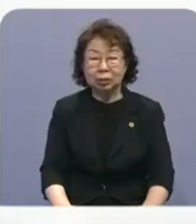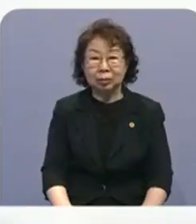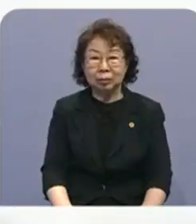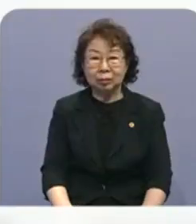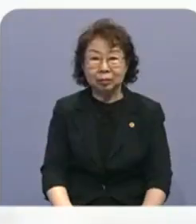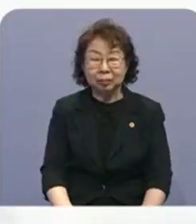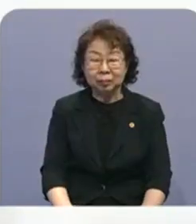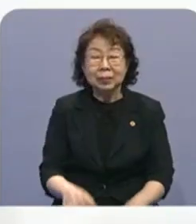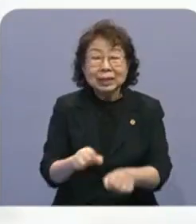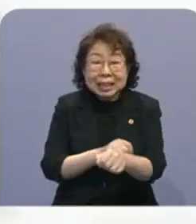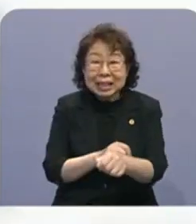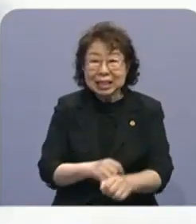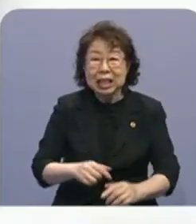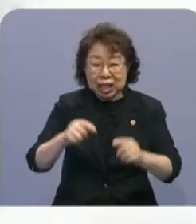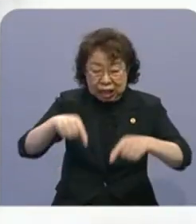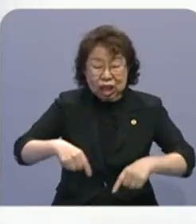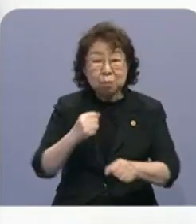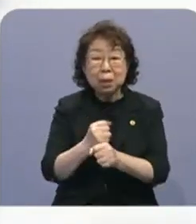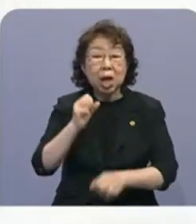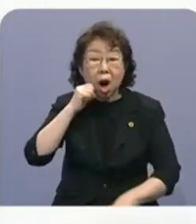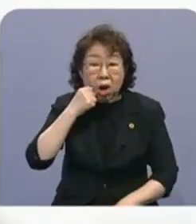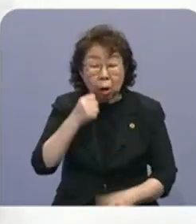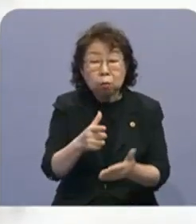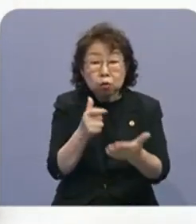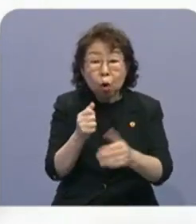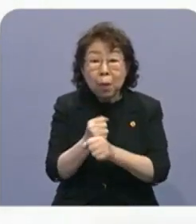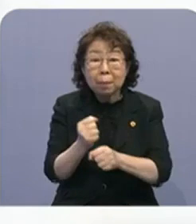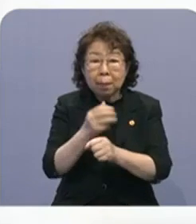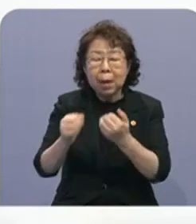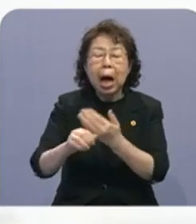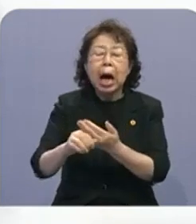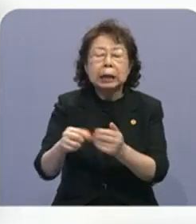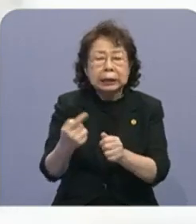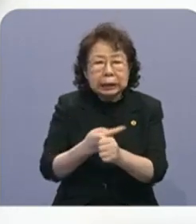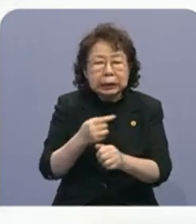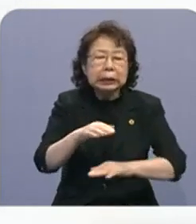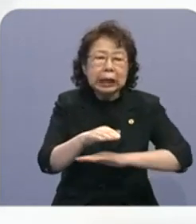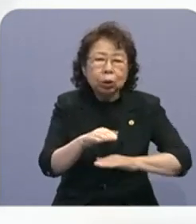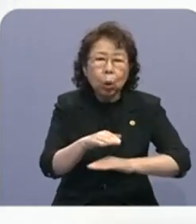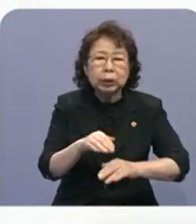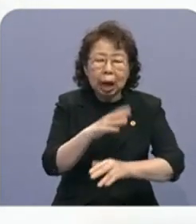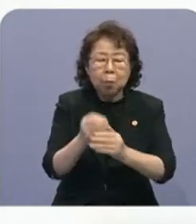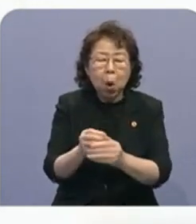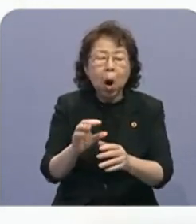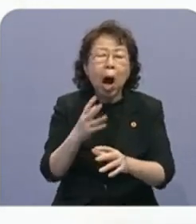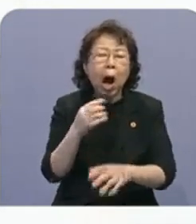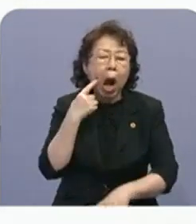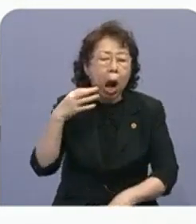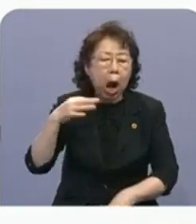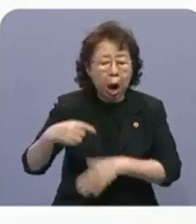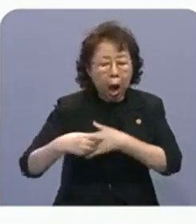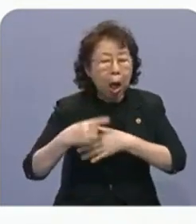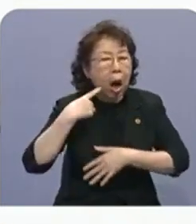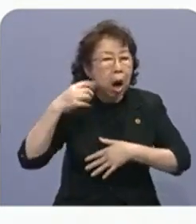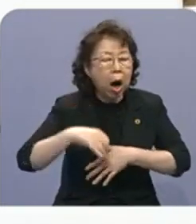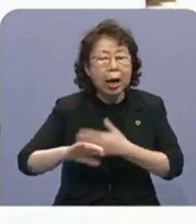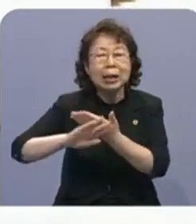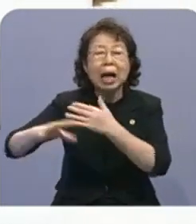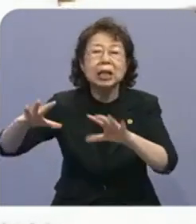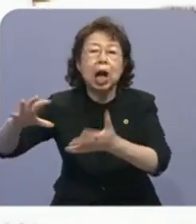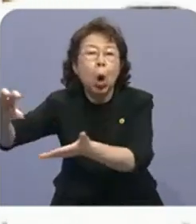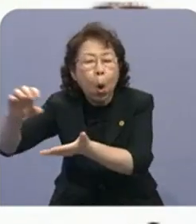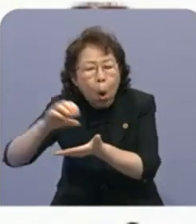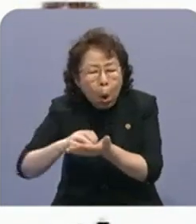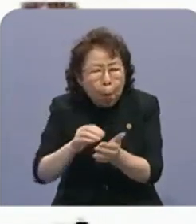특히 직접 만들기 어려운 총기 부품은 자동차 부속 이나 완구 등 으로 속여 국제 택배로 밀반입한 은